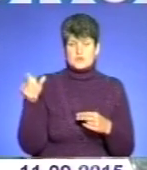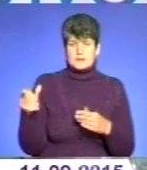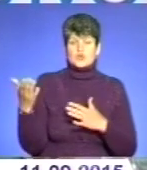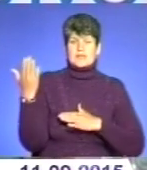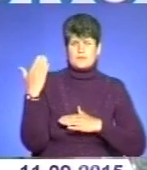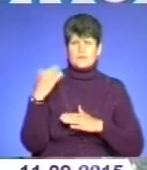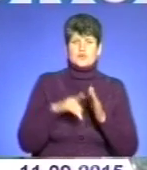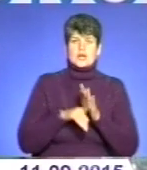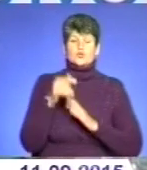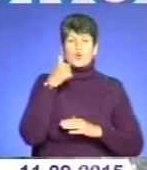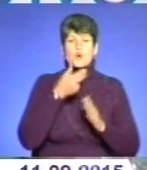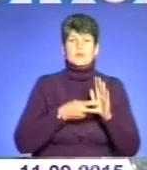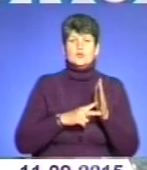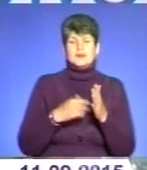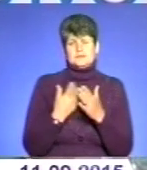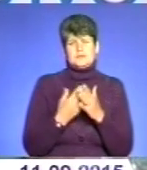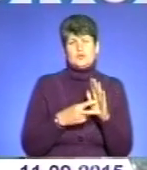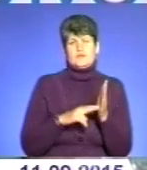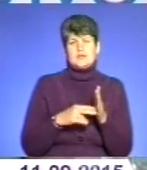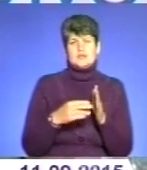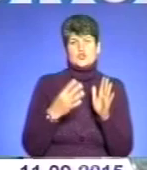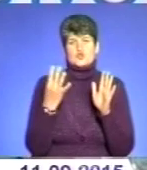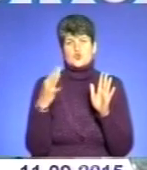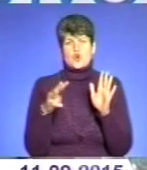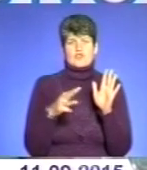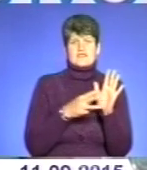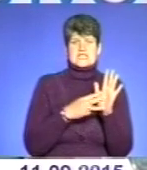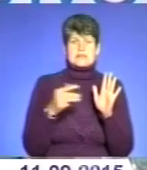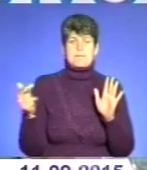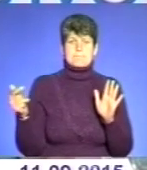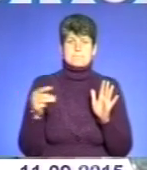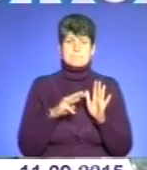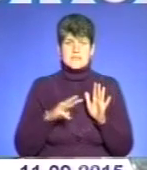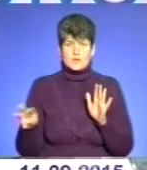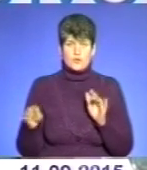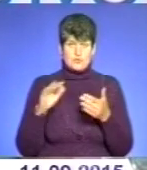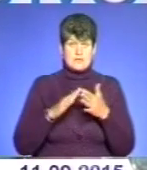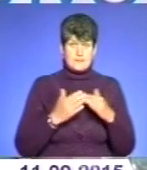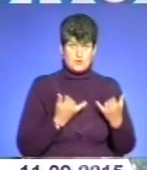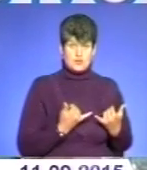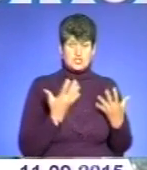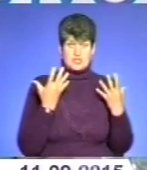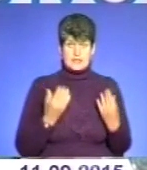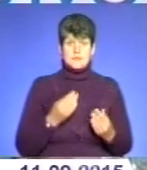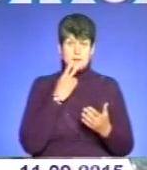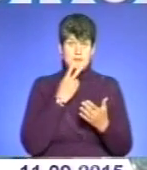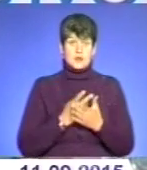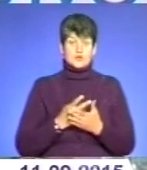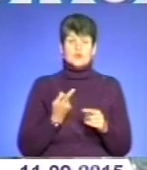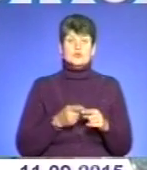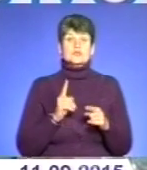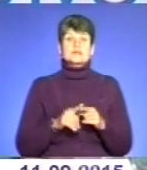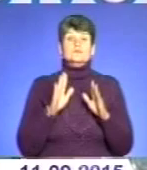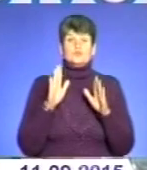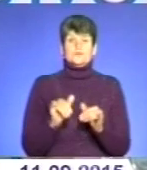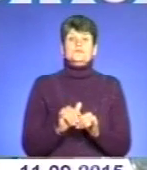планували, що його надходження буде десь приблизно 48 мільйонів, то станом вже на сьогоднішній день ми бачимо, що ці надходження будуть,